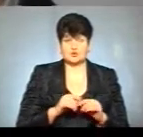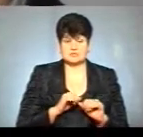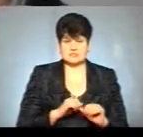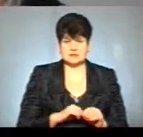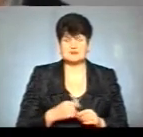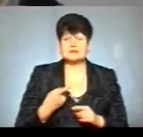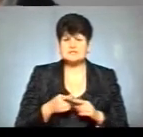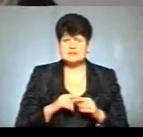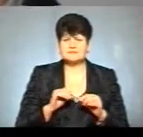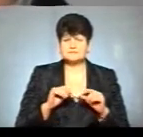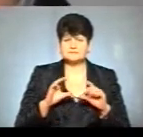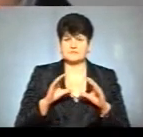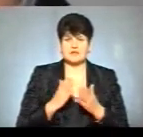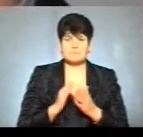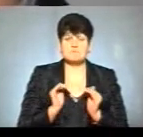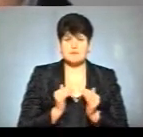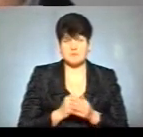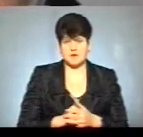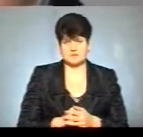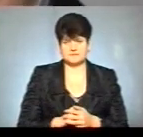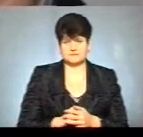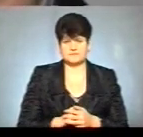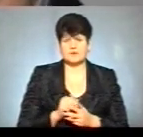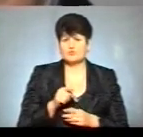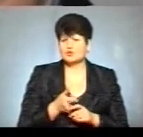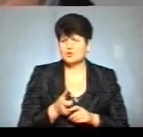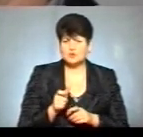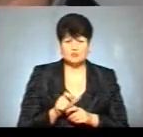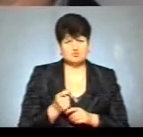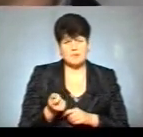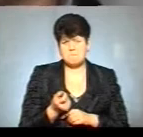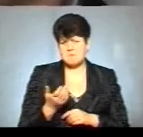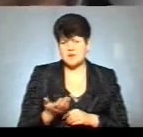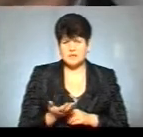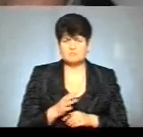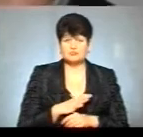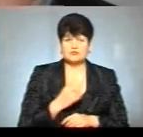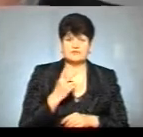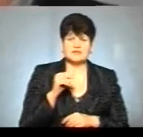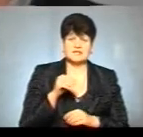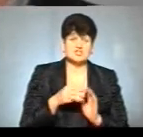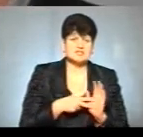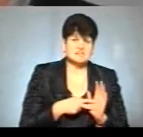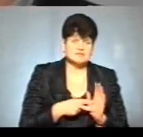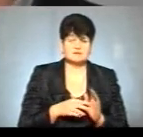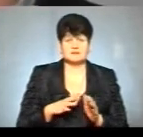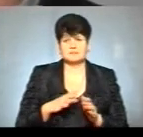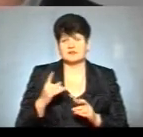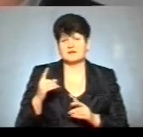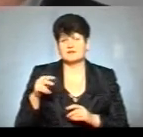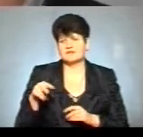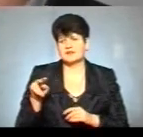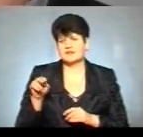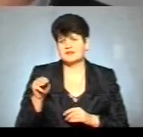це зростання є мінімальним. Воно є дуже малим, було 2007 гривень, стало 2102